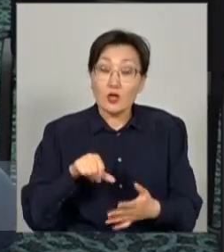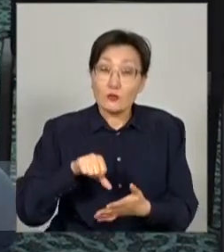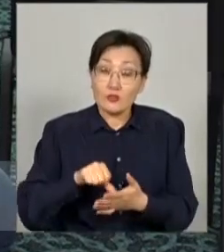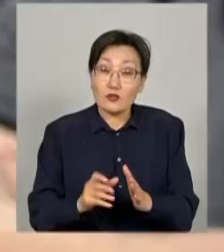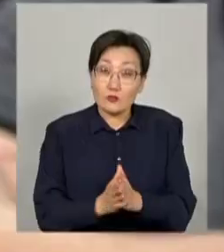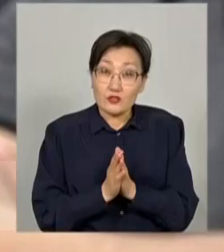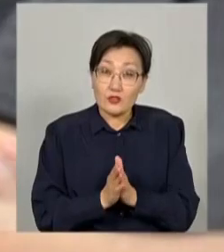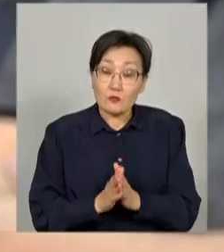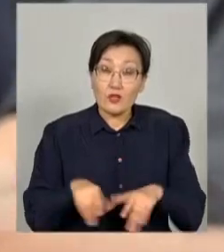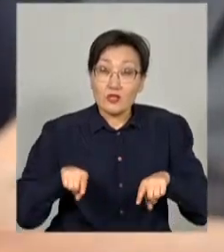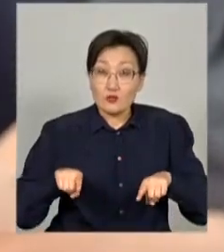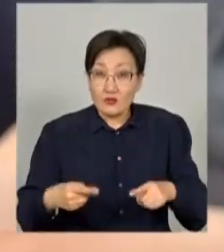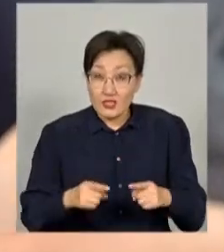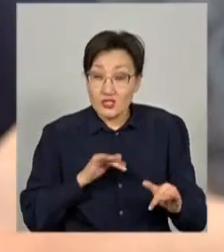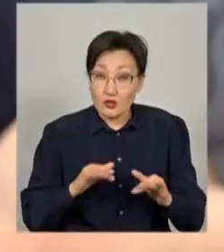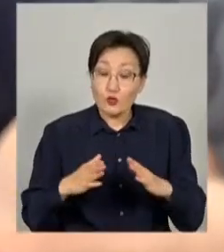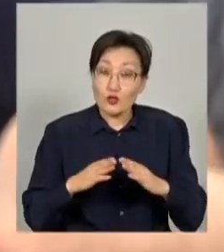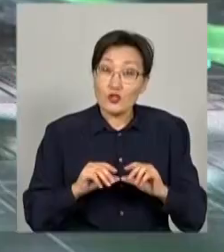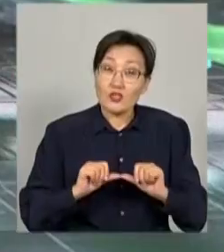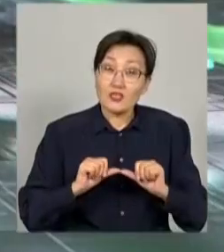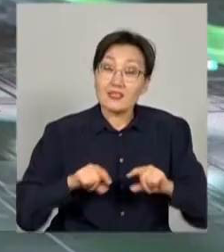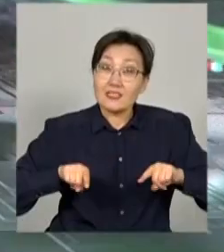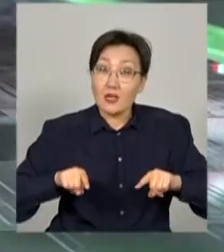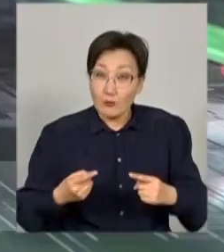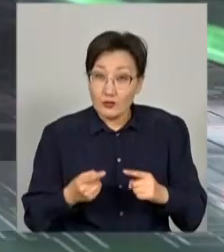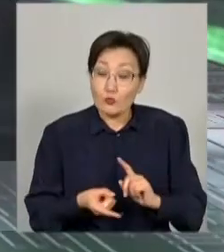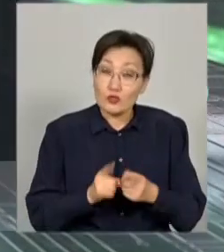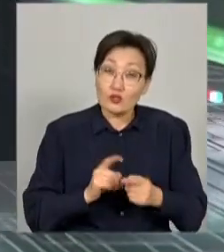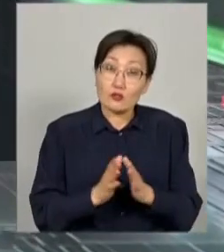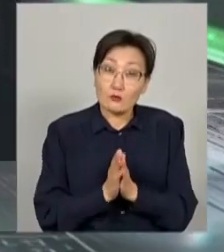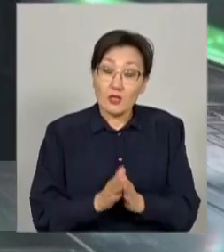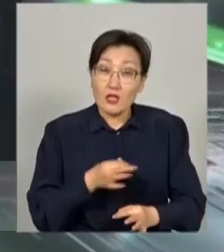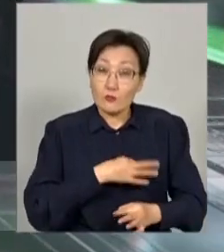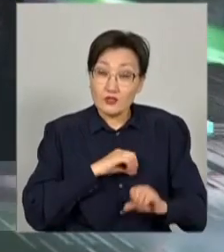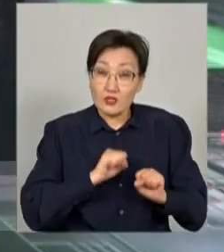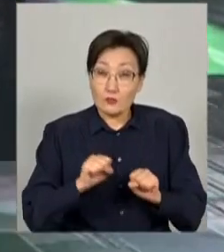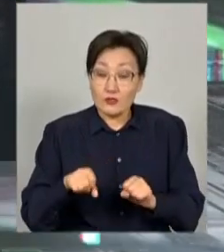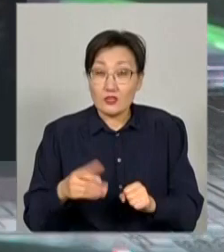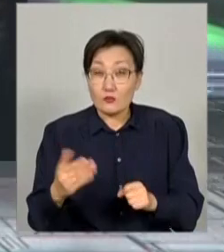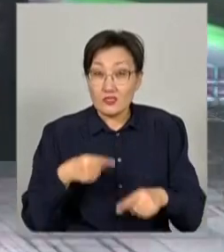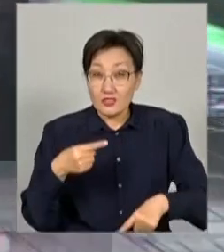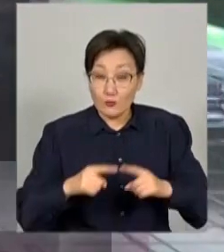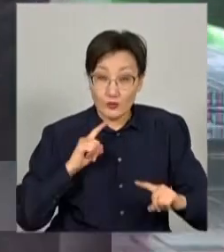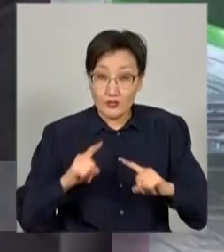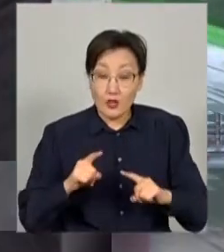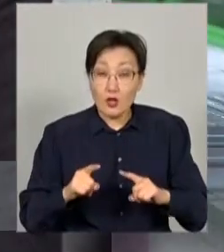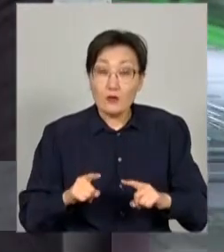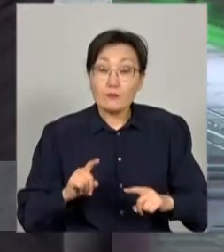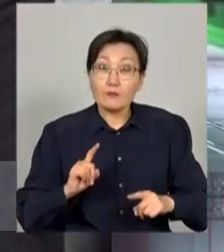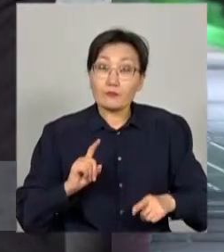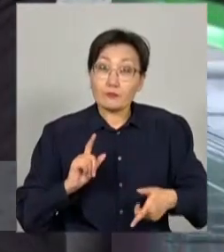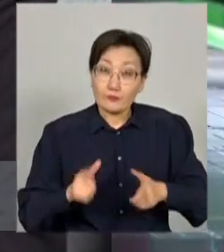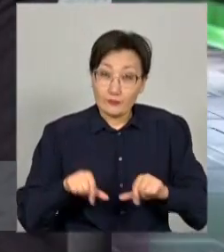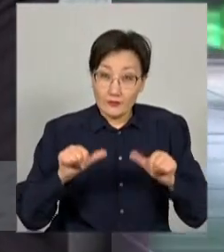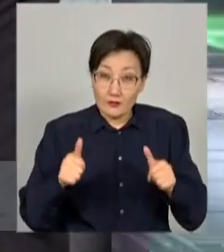бұл тартпау шарасын ұйқамаққа өзгертуді сұраған еді. Бұдан өзге сотталушылардың адвокаттары төрешіден келесі отырысты офлайн режимінде